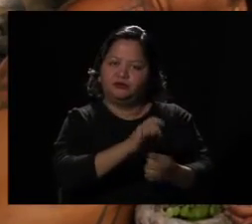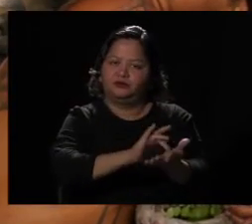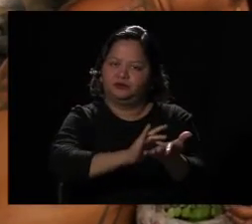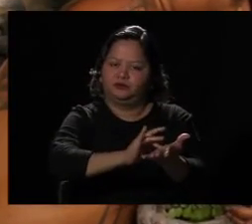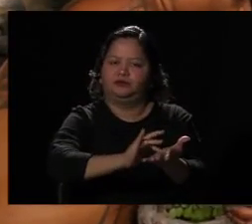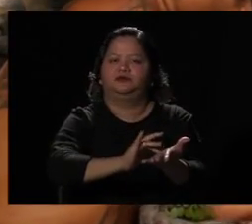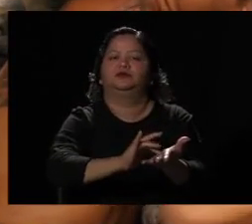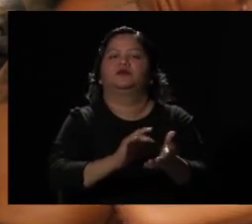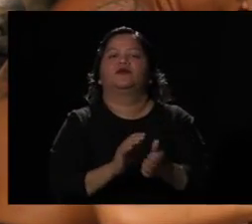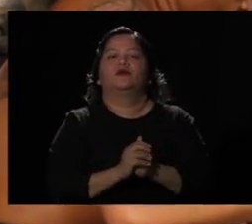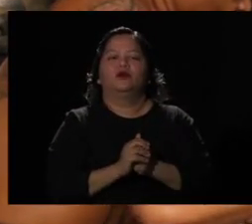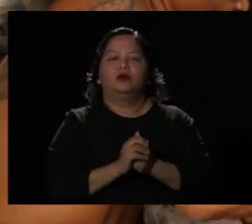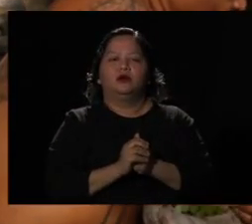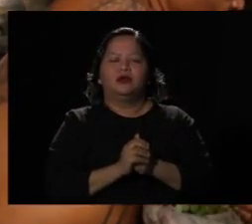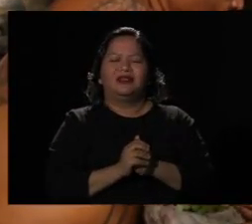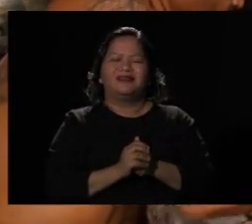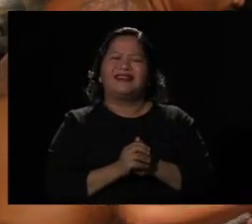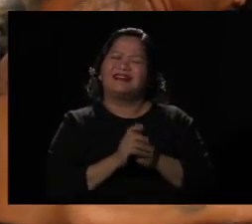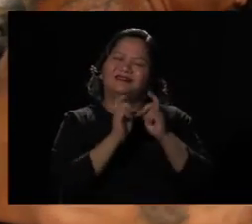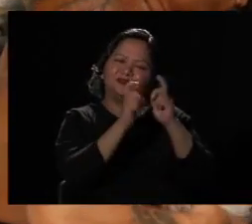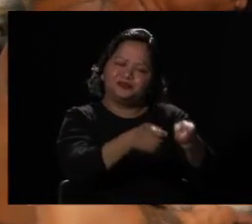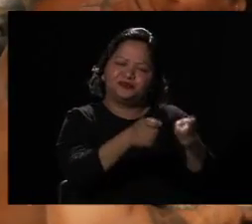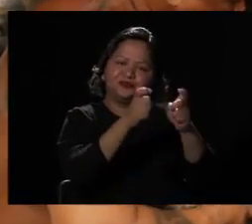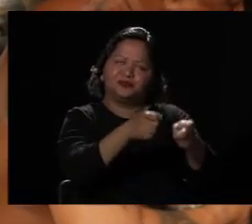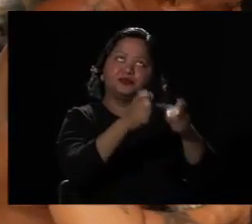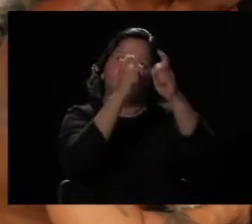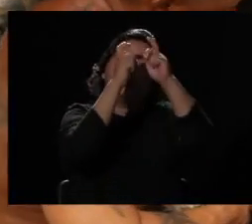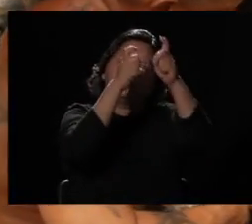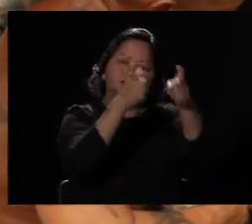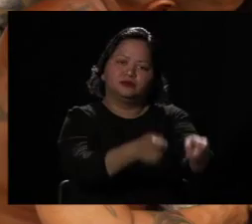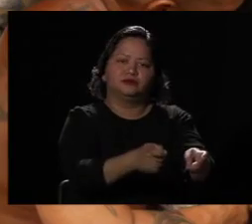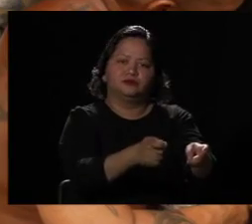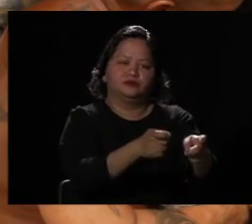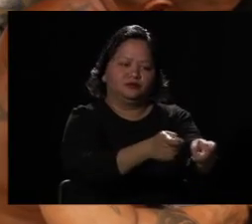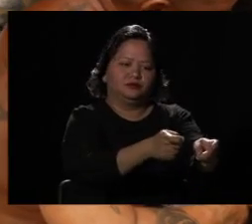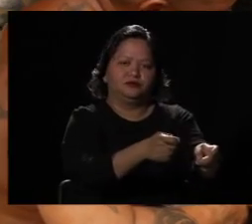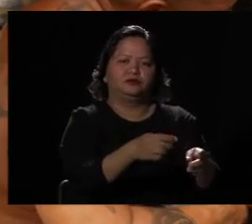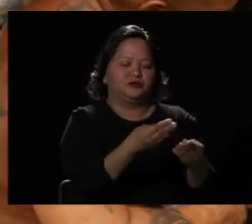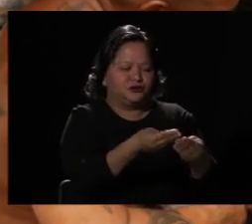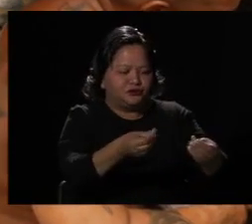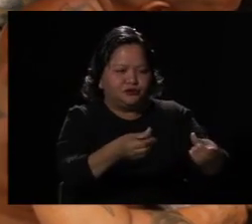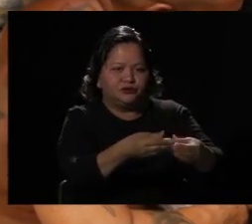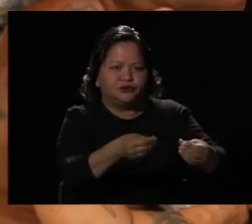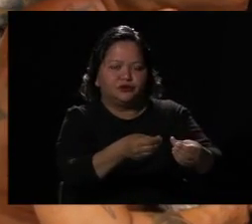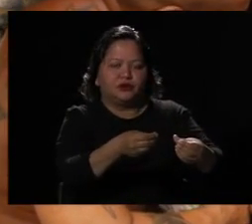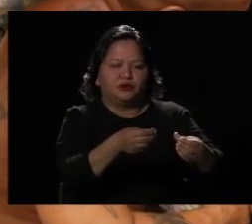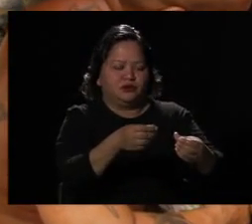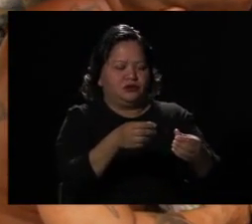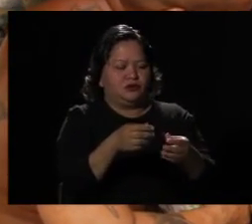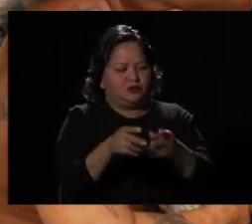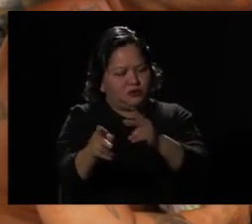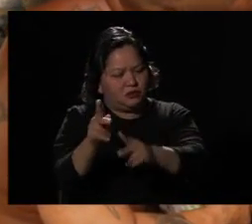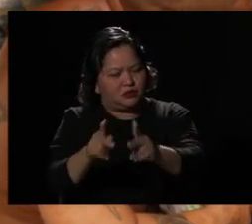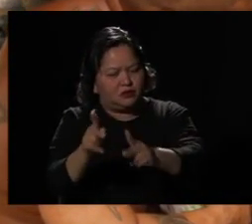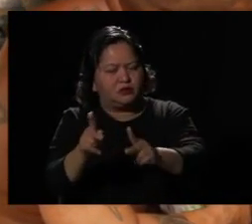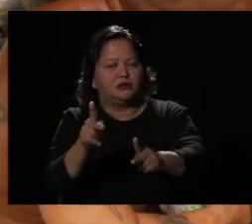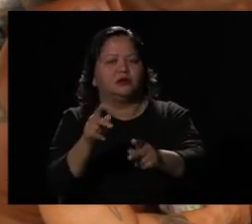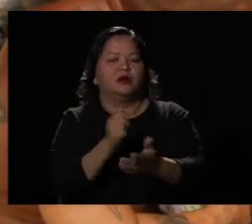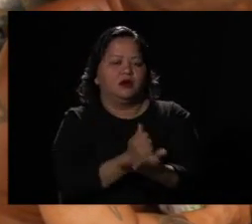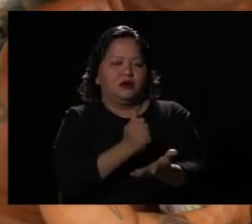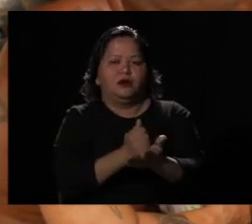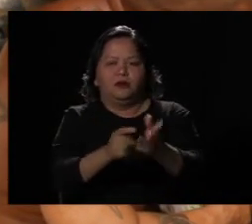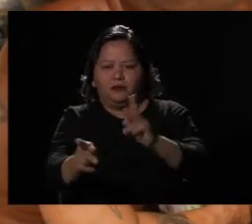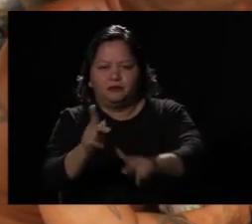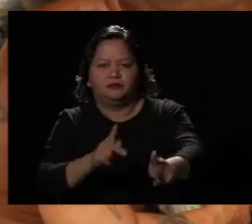Guaha ni nai sa janggin taja ni nai ti sinya ufamatsetsu i amot. Sa i